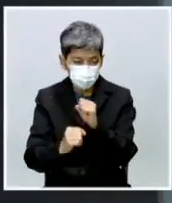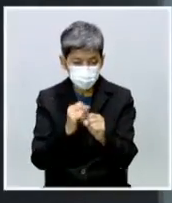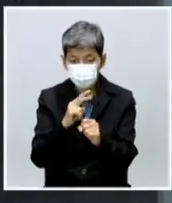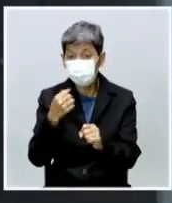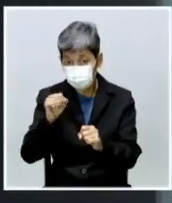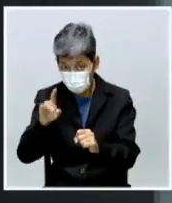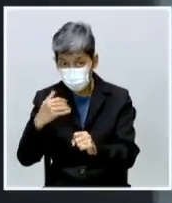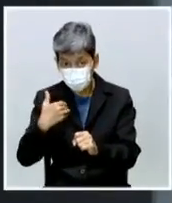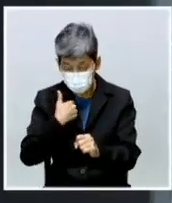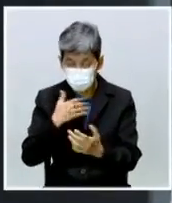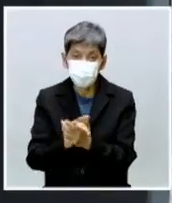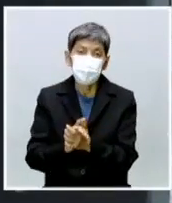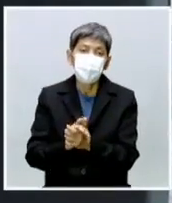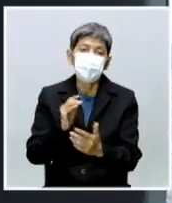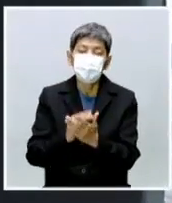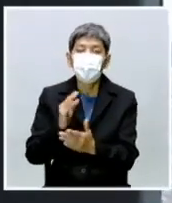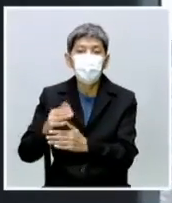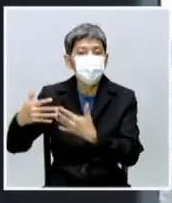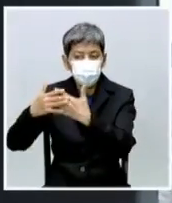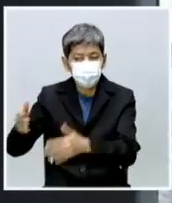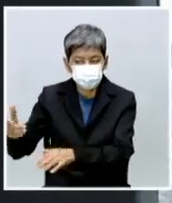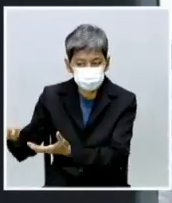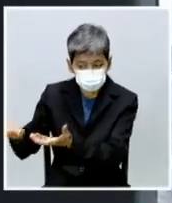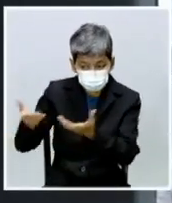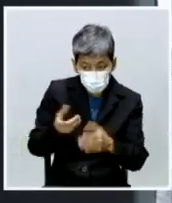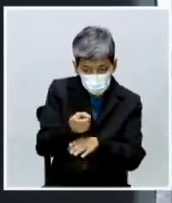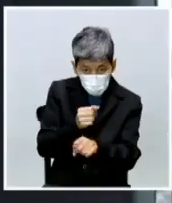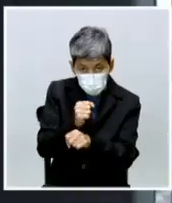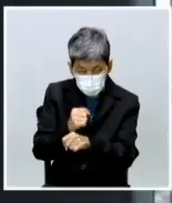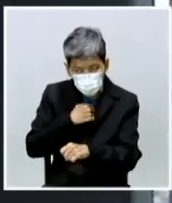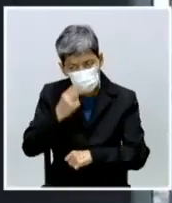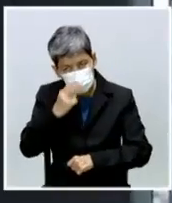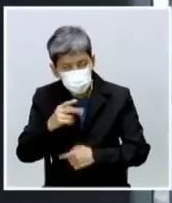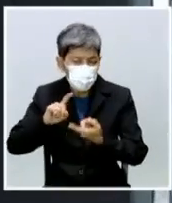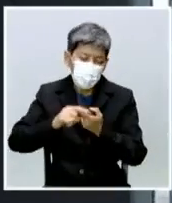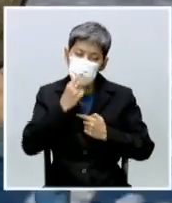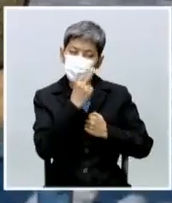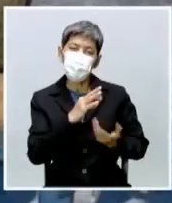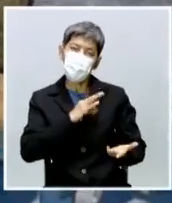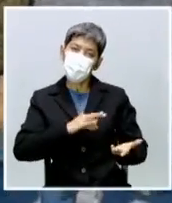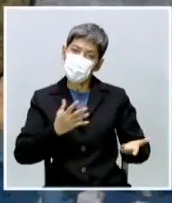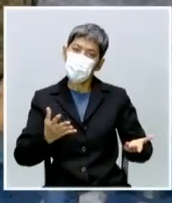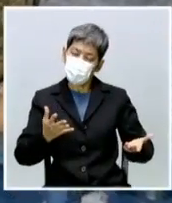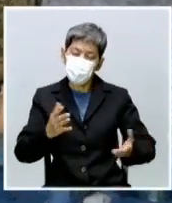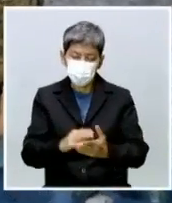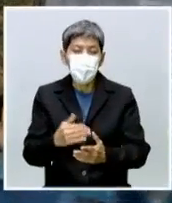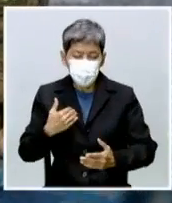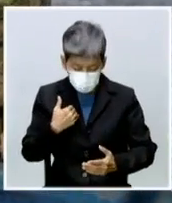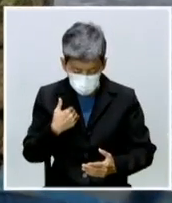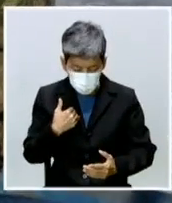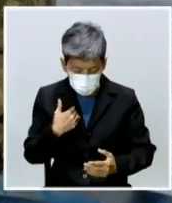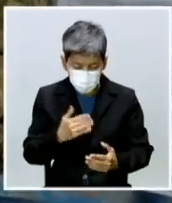2018ได้รับอาวุธและขีปนาวุธเจฟเฟอร์ลินของสหรัฐทำให้ถูกวิพากษ์วิจารณ์จากรัสเซียอย่างหนักอย่างไรก็ตามก็มีรายง